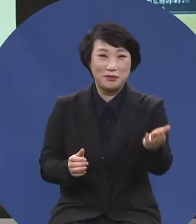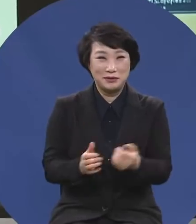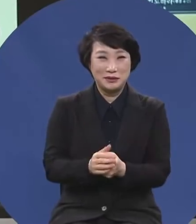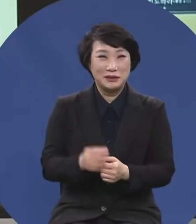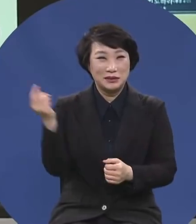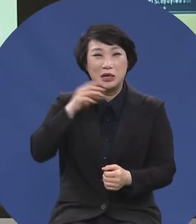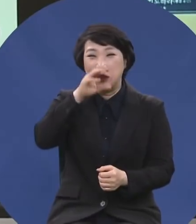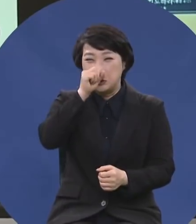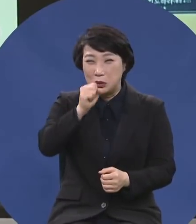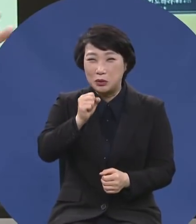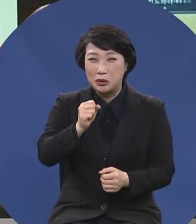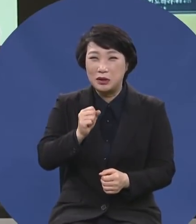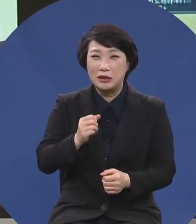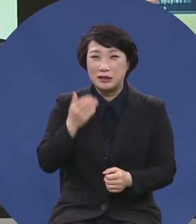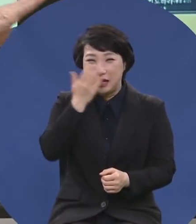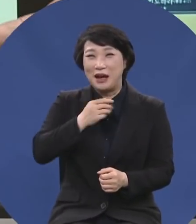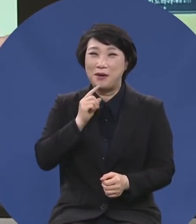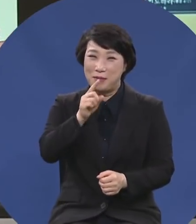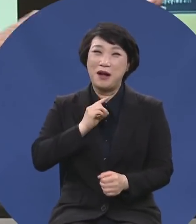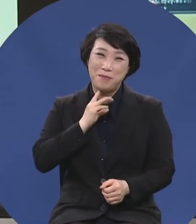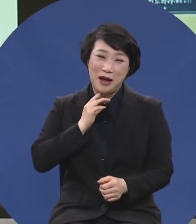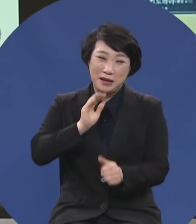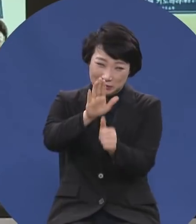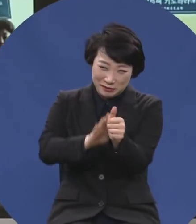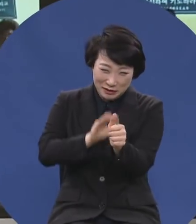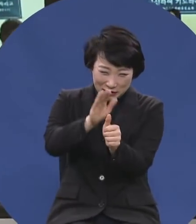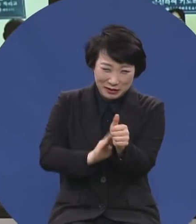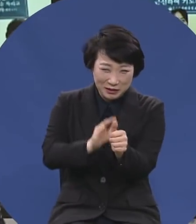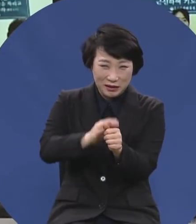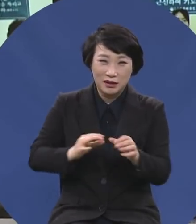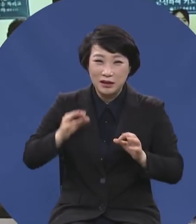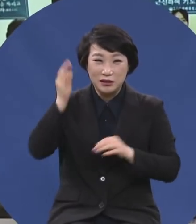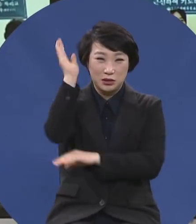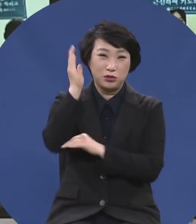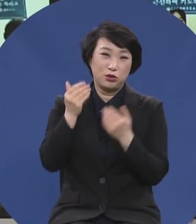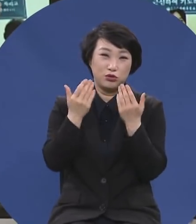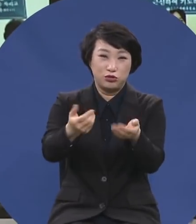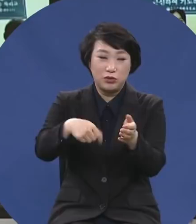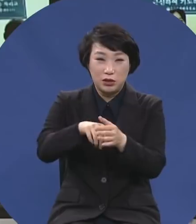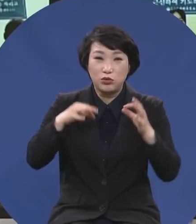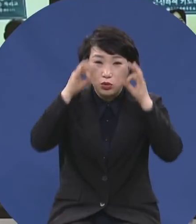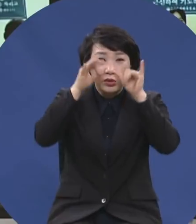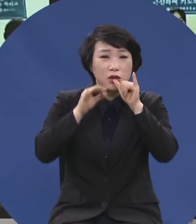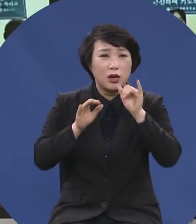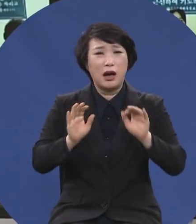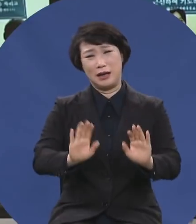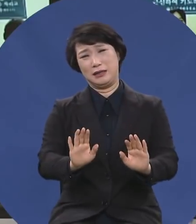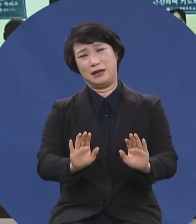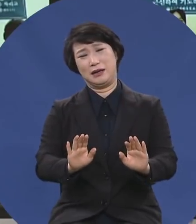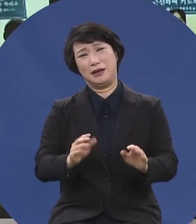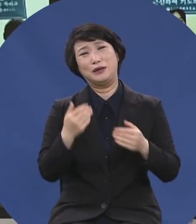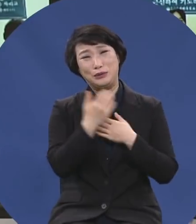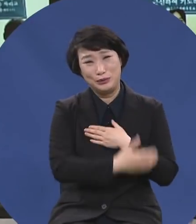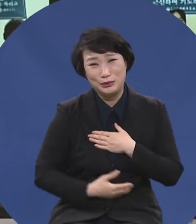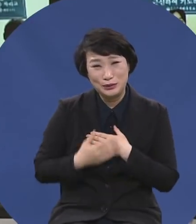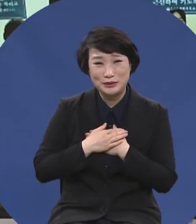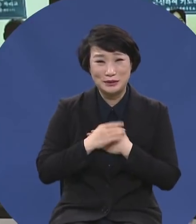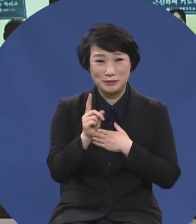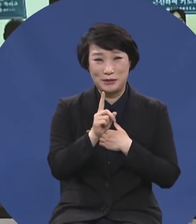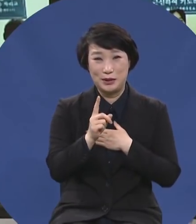좋은 소리만 골라 하려고 그냥 애쓰고 노력한다 이 말이요. 여러분, 육신은